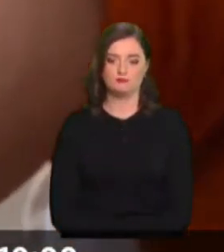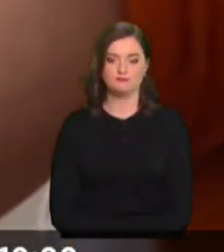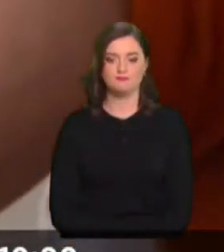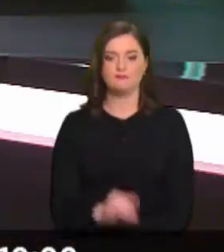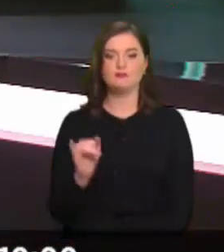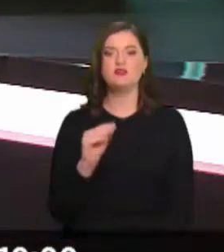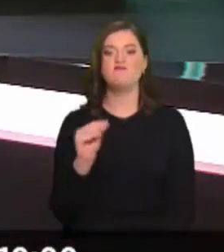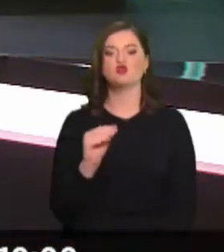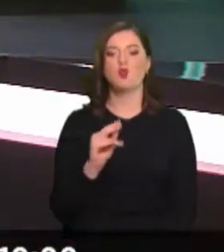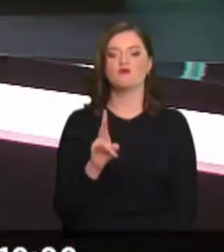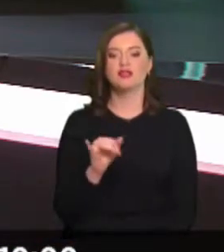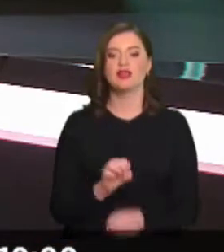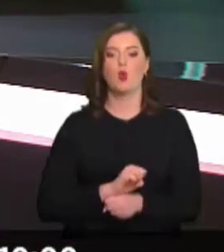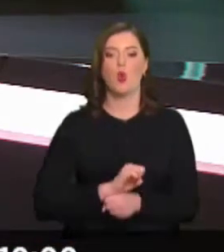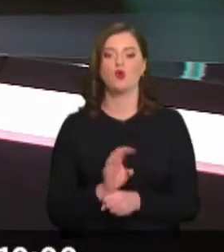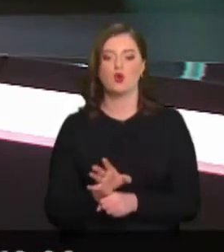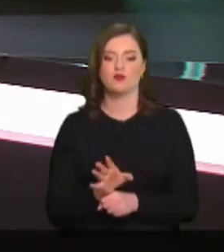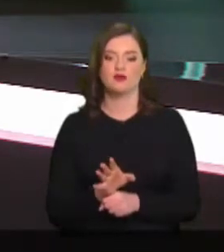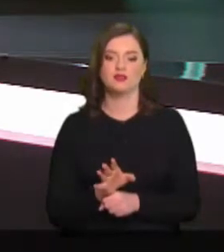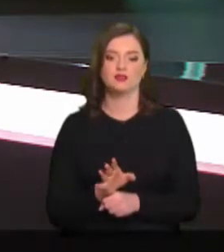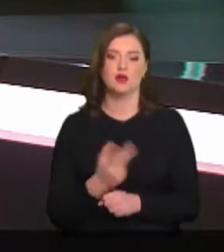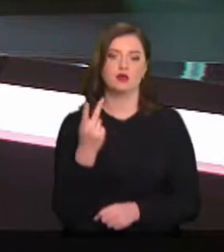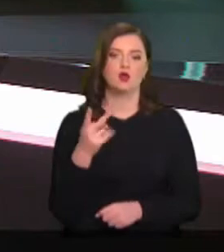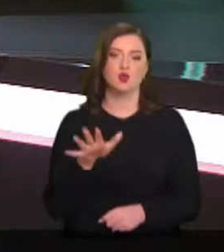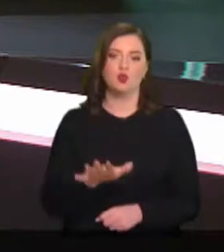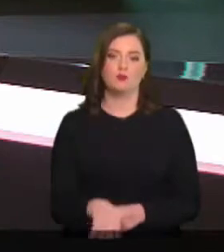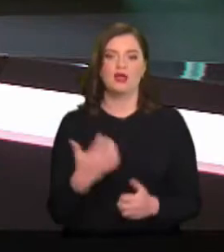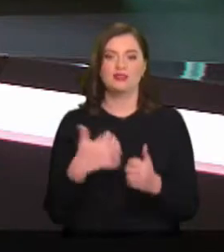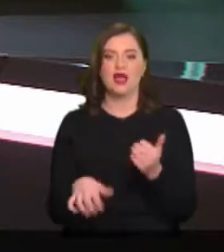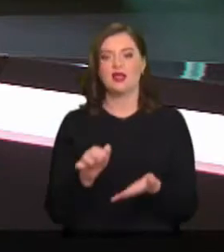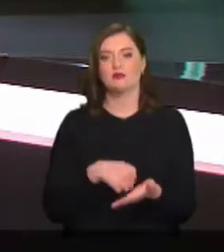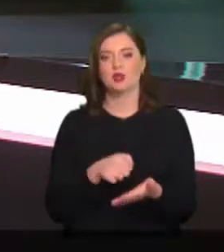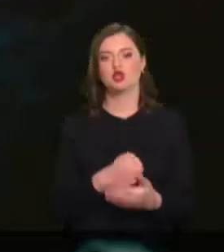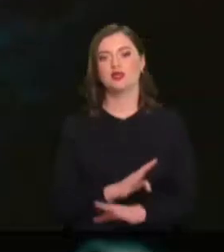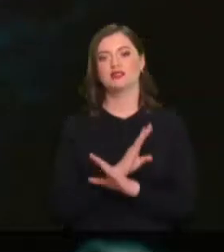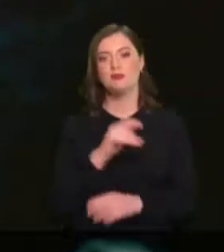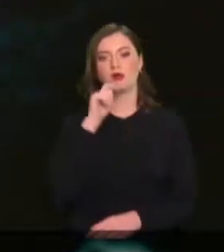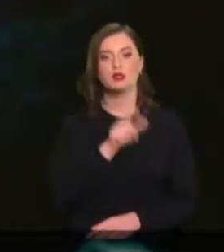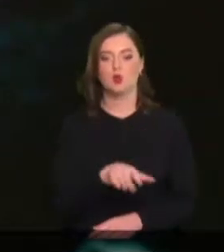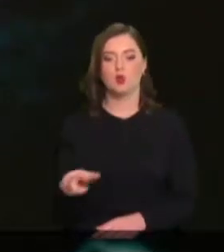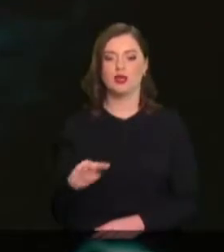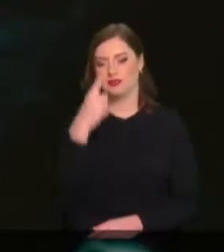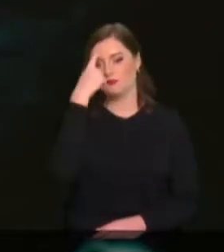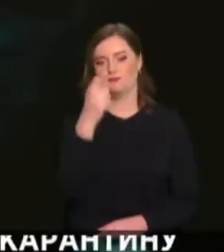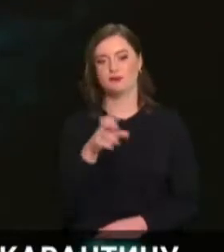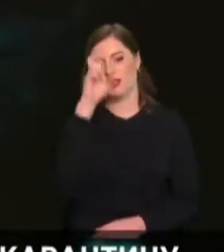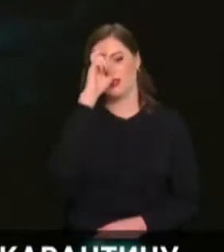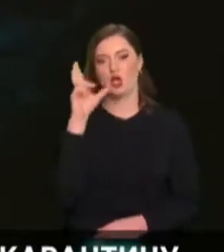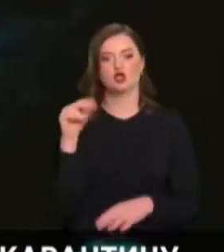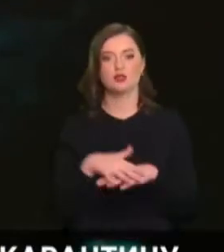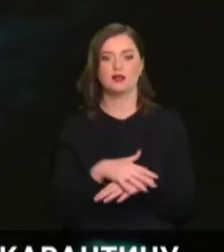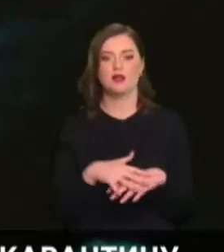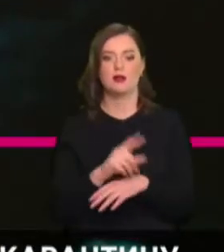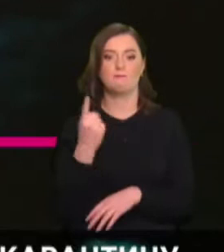І в жовтні коронавірус вийшов на друге місце серед причин смерті українців, повідомляє Держстат. Перше ж